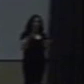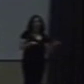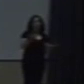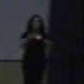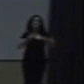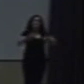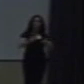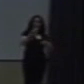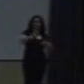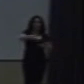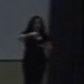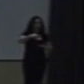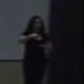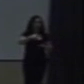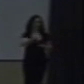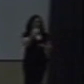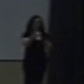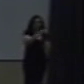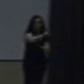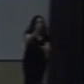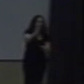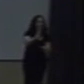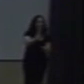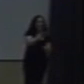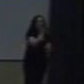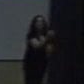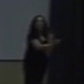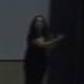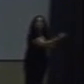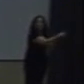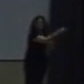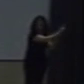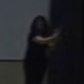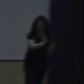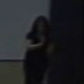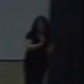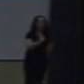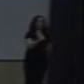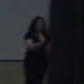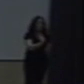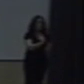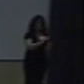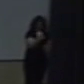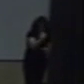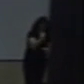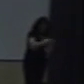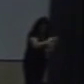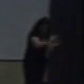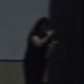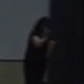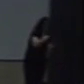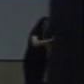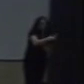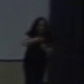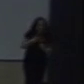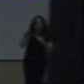passat al matí, però en el fons volen veure què diu el TN, no? I volen veure quina és la visió i